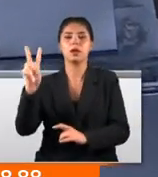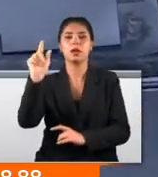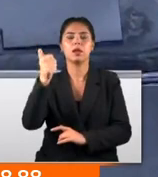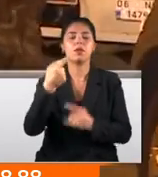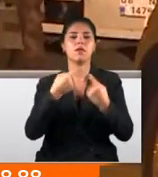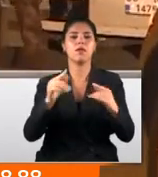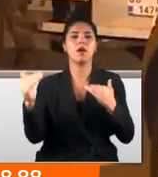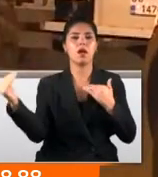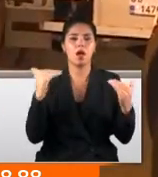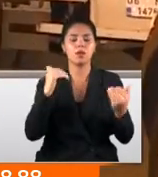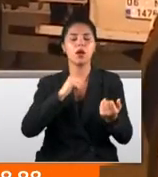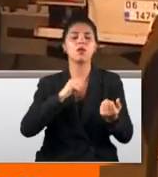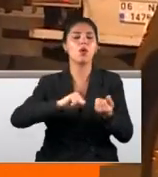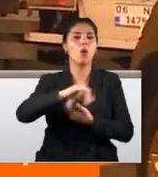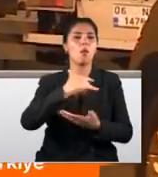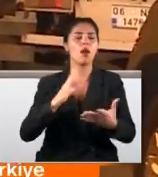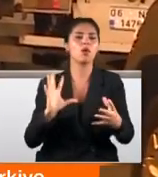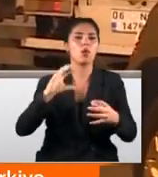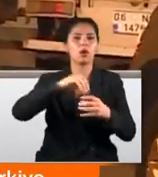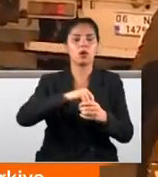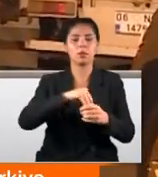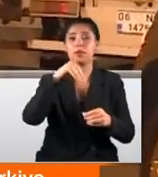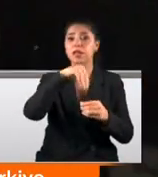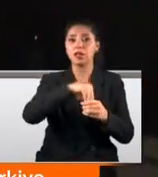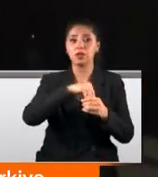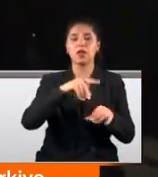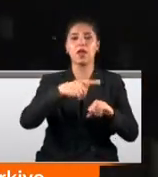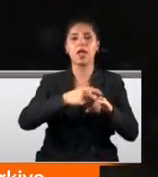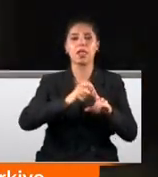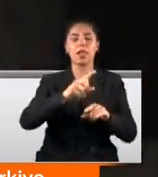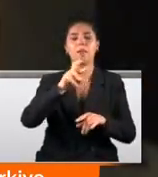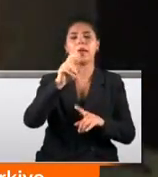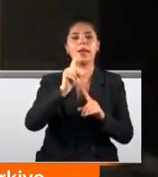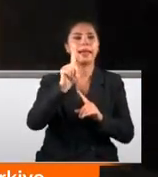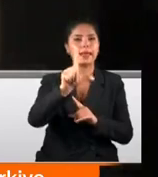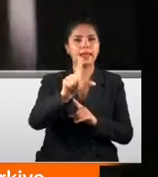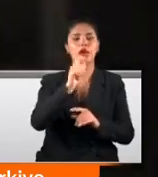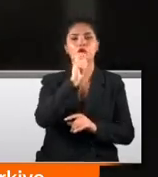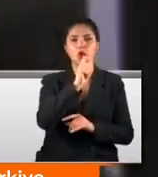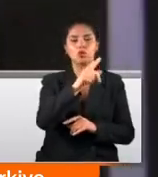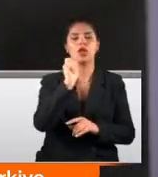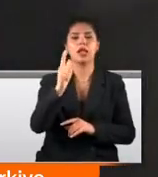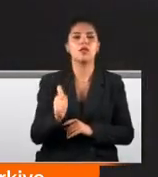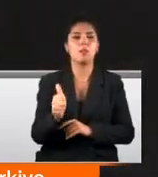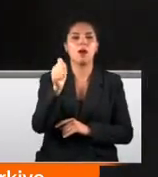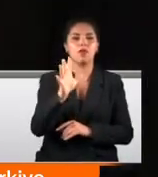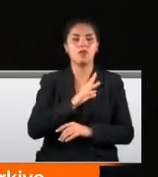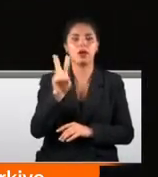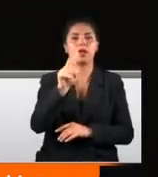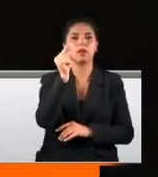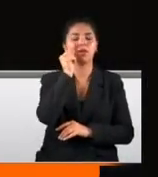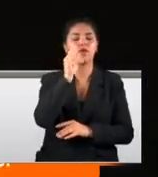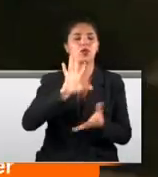farklı adrese düzenlenen operasyon kapsamında aralarında HDP il sözcüsü ve ilçe başkanlarının da bulunduğu 20